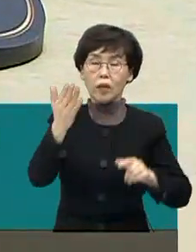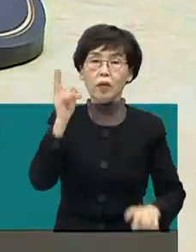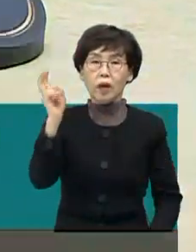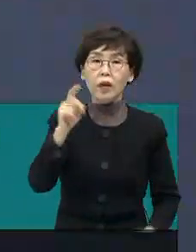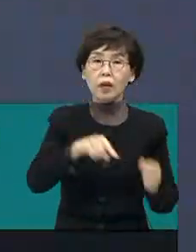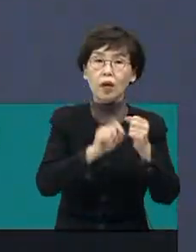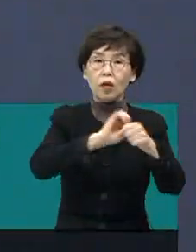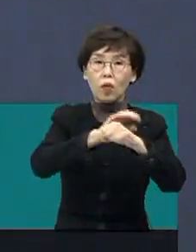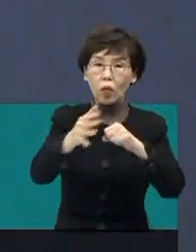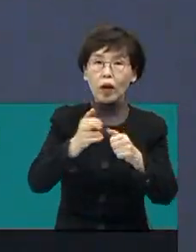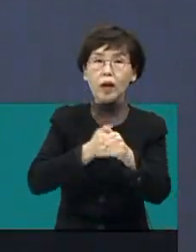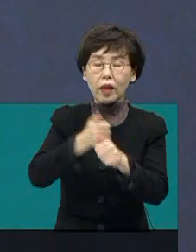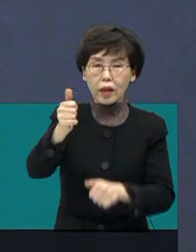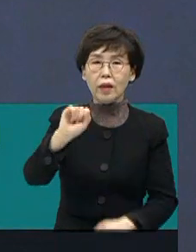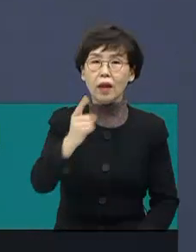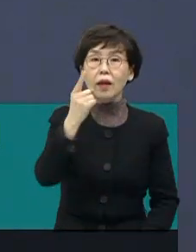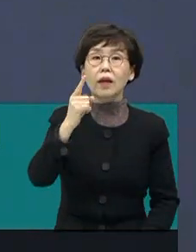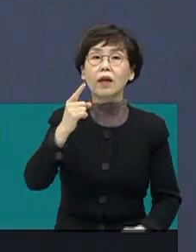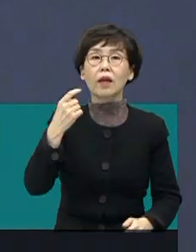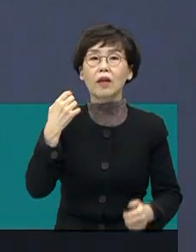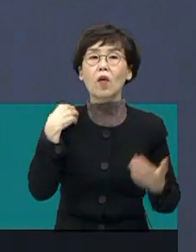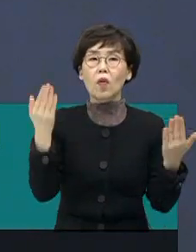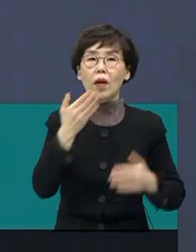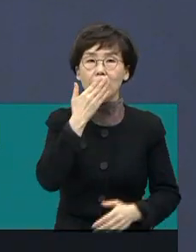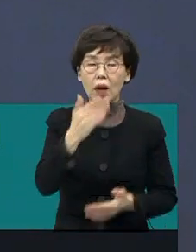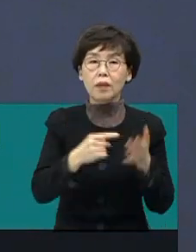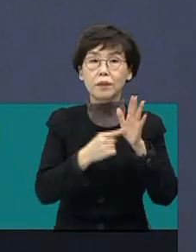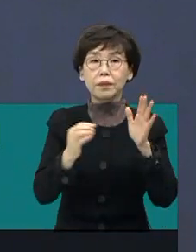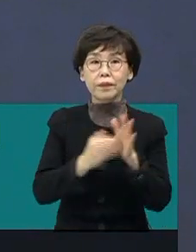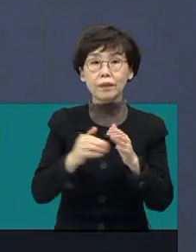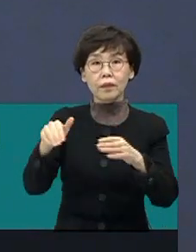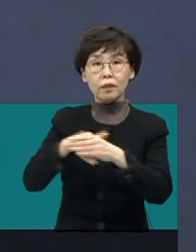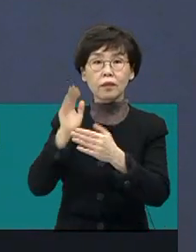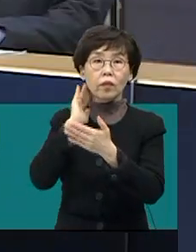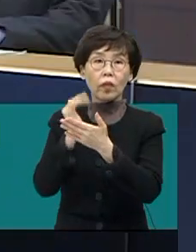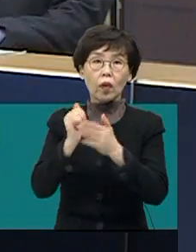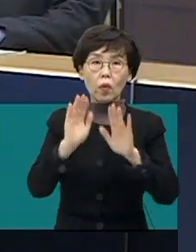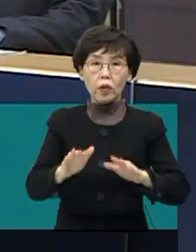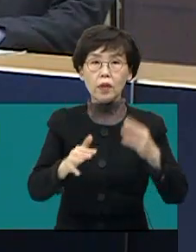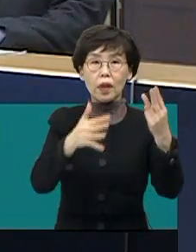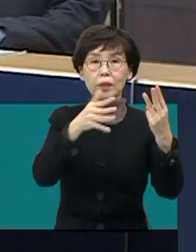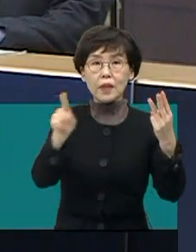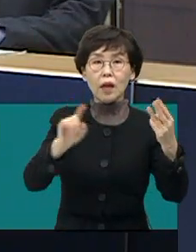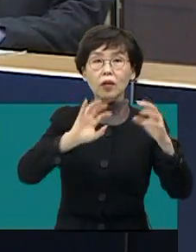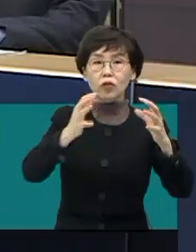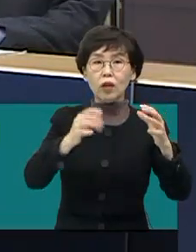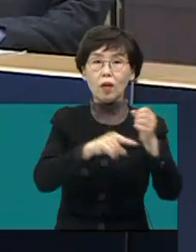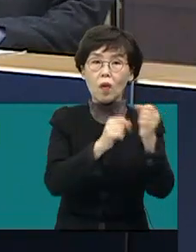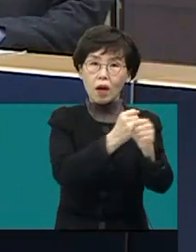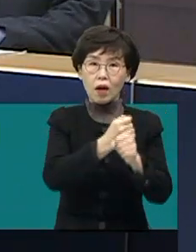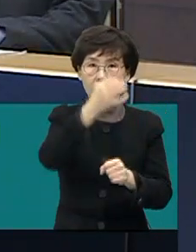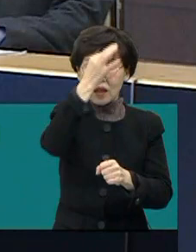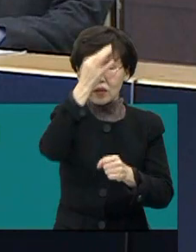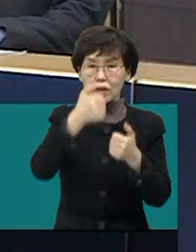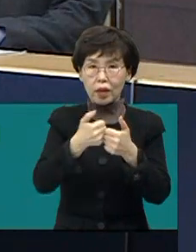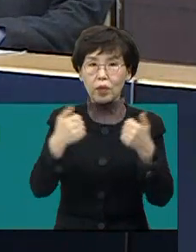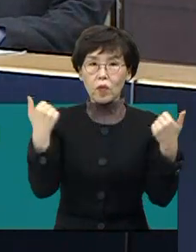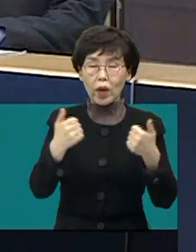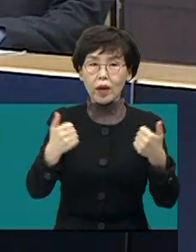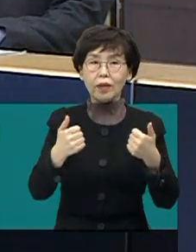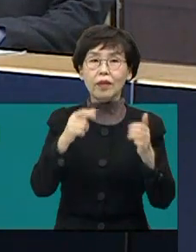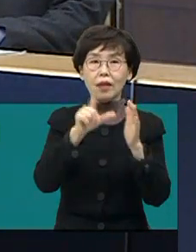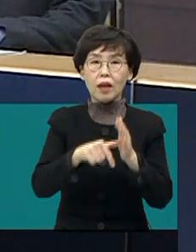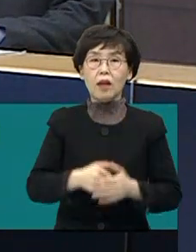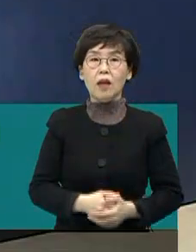이는 코로나를 극복하는 마중물 역할을 할 것이라고 말했습니다. 문 대통령은 오늘 제3차 국가과학기술자문회의